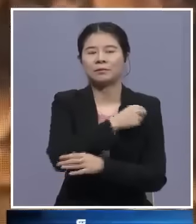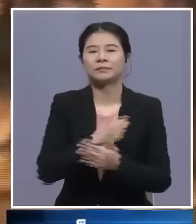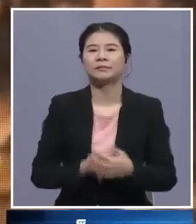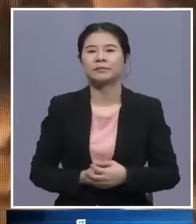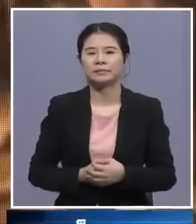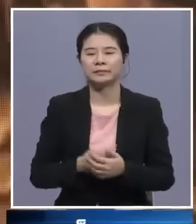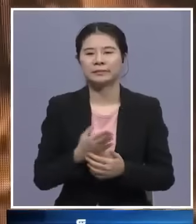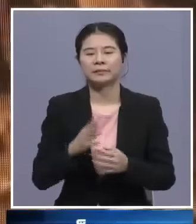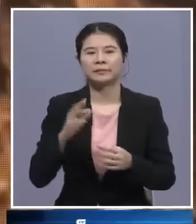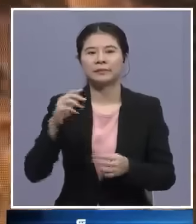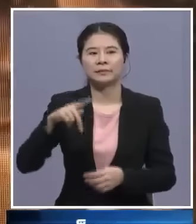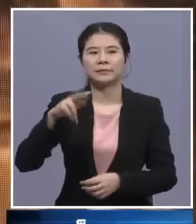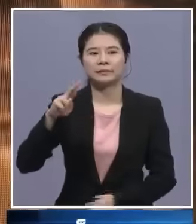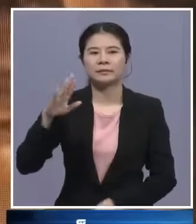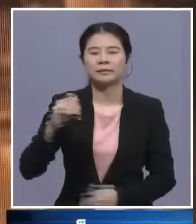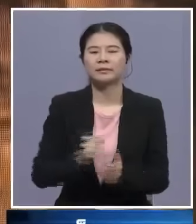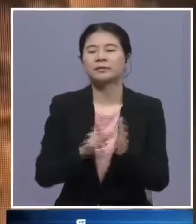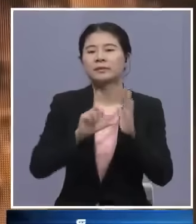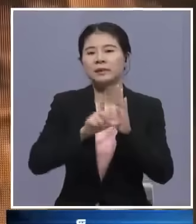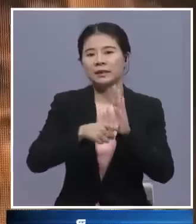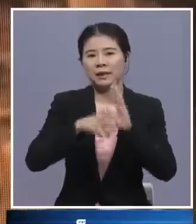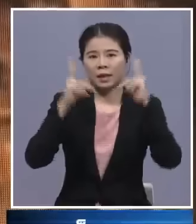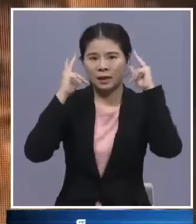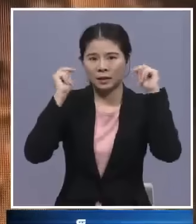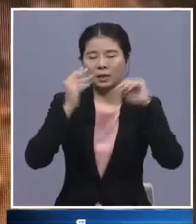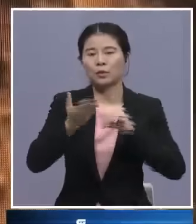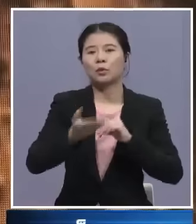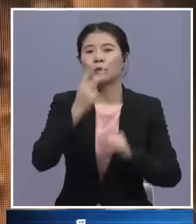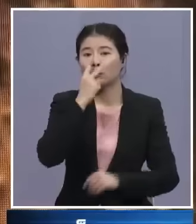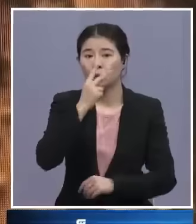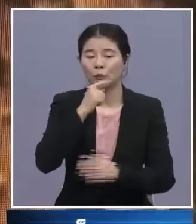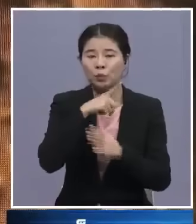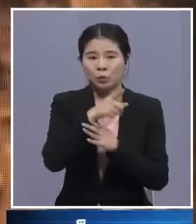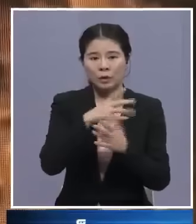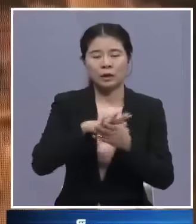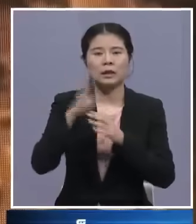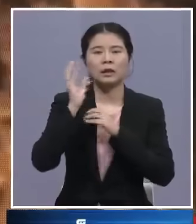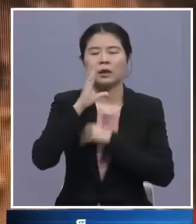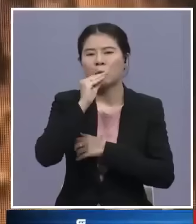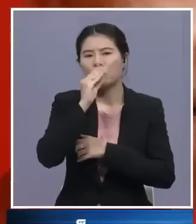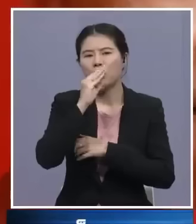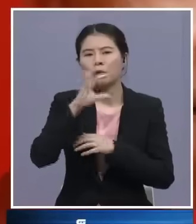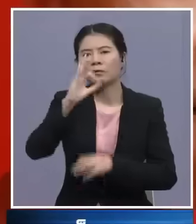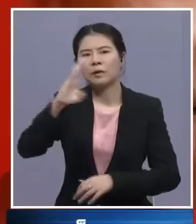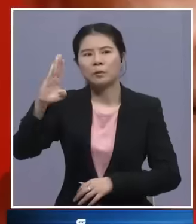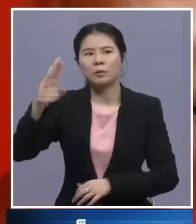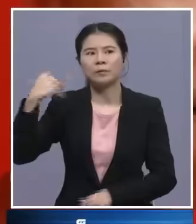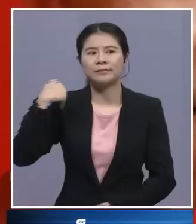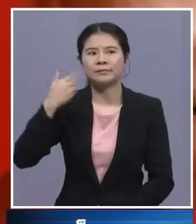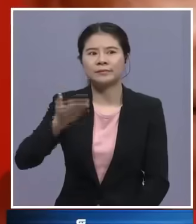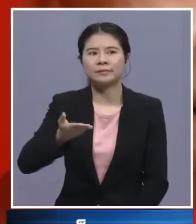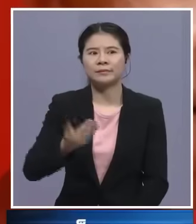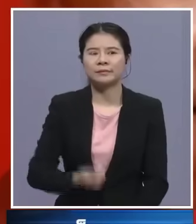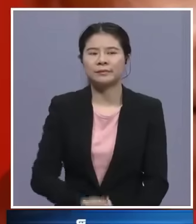แพทย์พรหมมินเลิศสุรเดชเลขาธิการนายกไปดูที่หมอเลี้ยบก่อนฮะอือเมื่อวานนี้หมอเลี้ยบโพสต์ Facebookแบบร่ายยาวนะฮะครับ